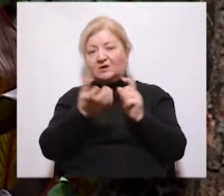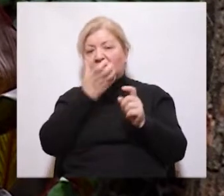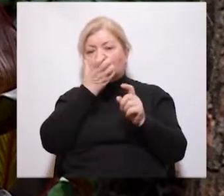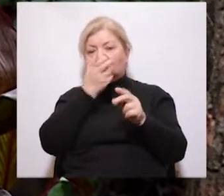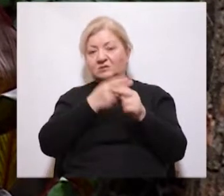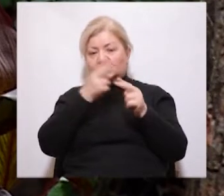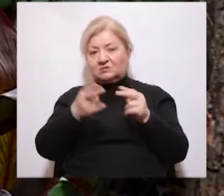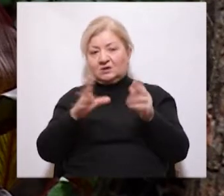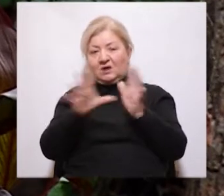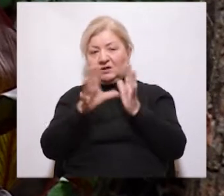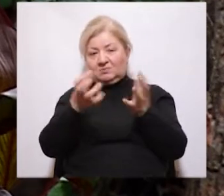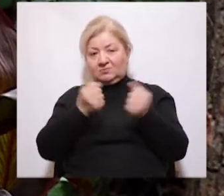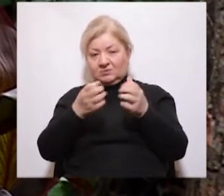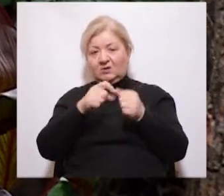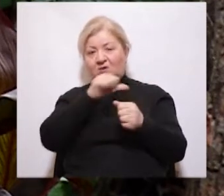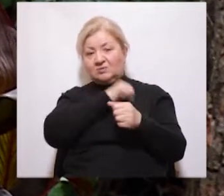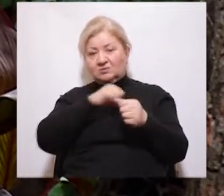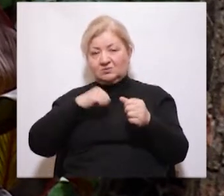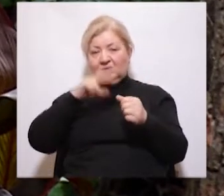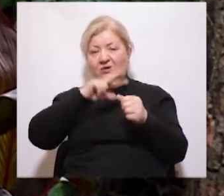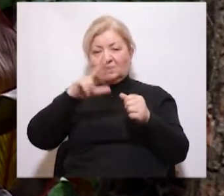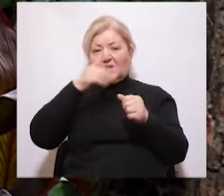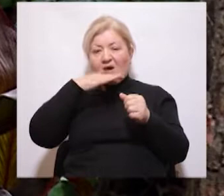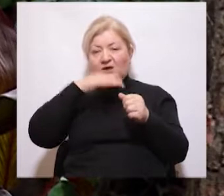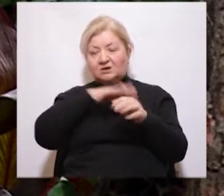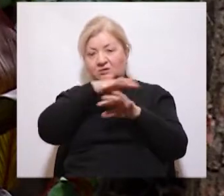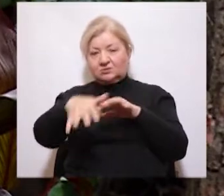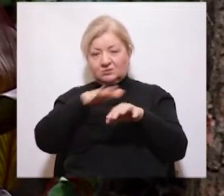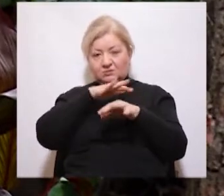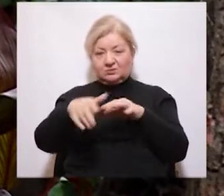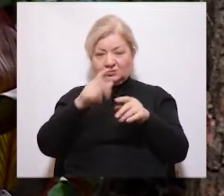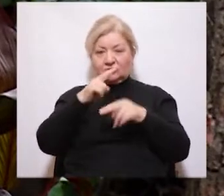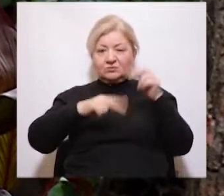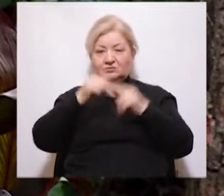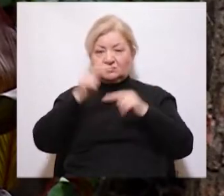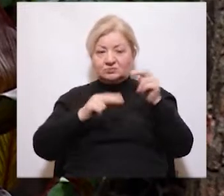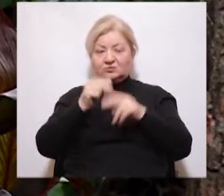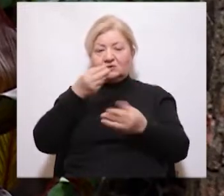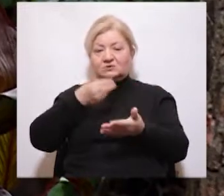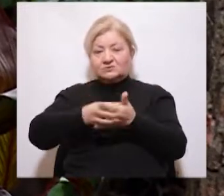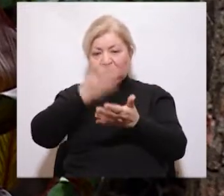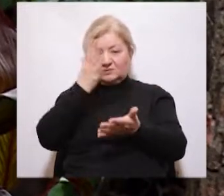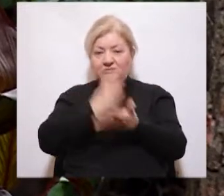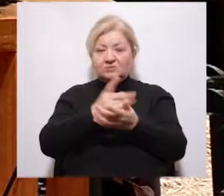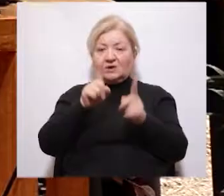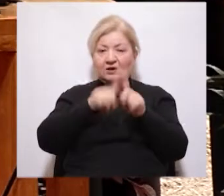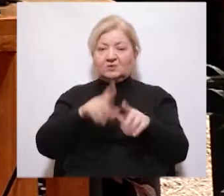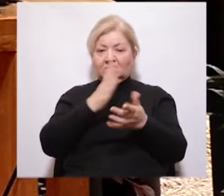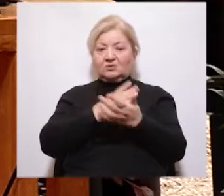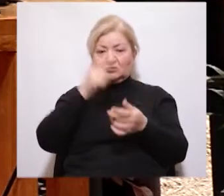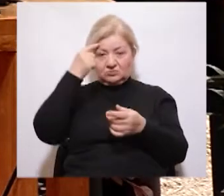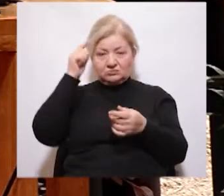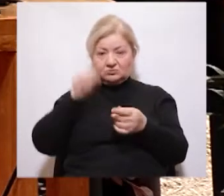ვიდრე თბოელექტროსადგურებიდან მიღებული ენერგია, თვითონ ჰიდროელექტროსადგურის მშენებლობა ჯდება განსაკუთრებით ძვირი.